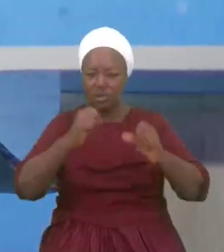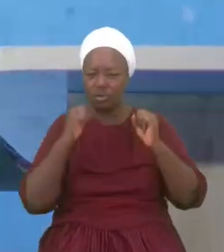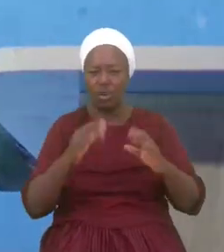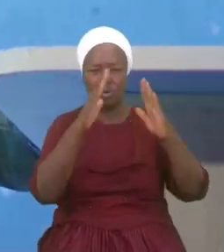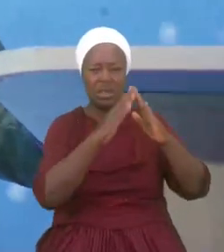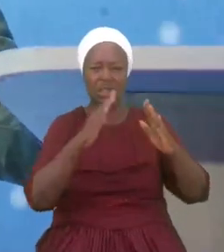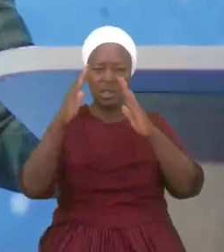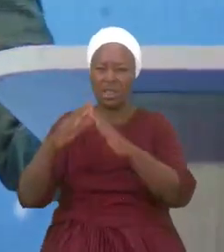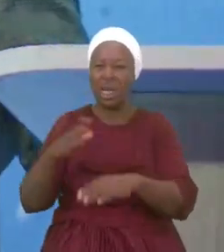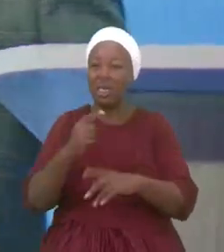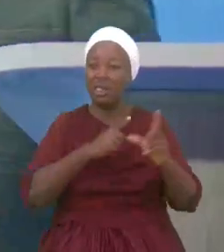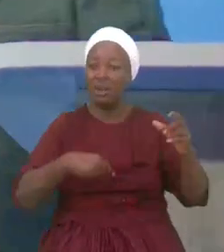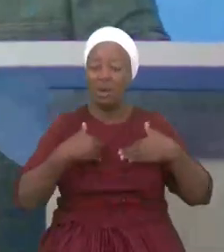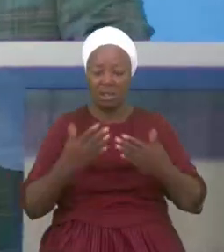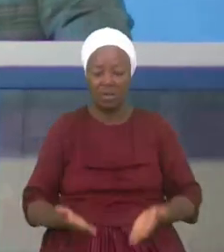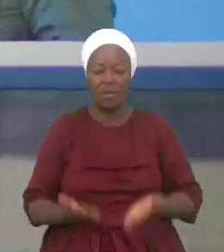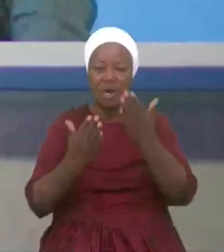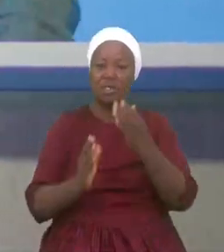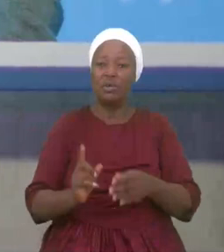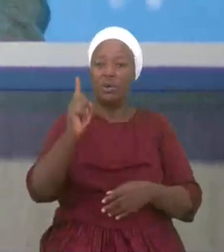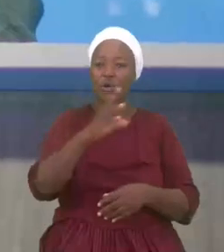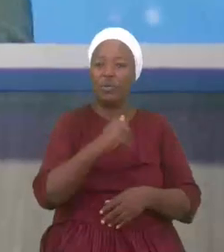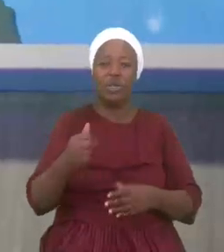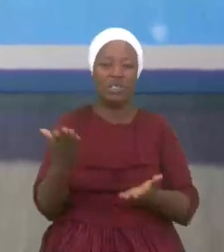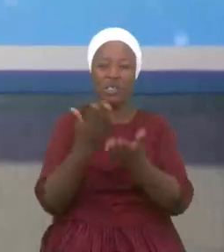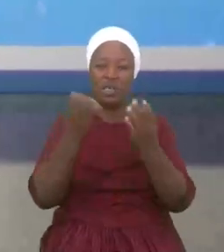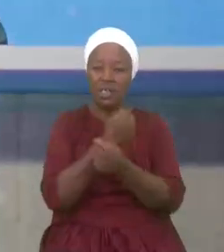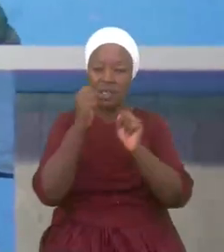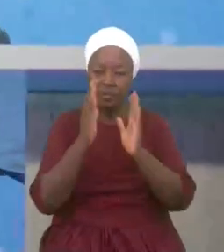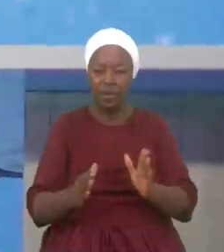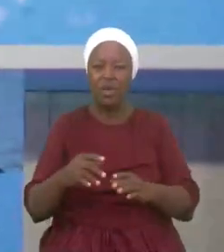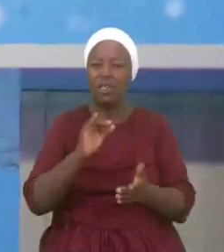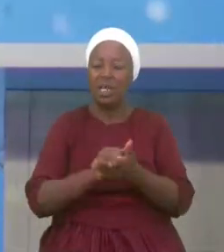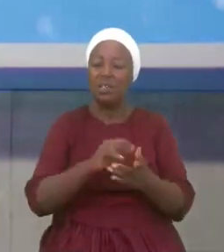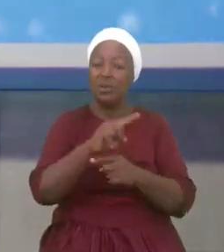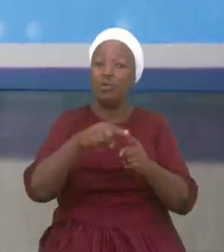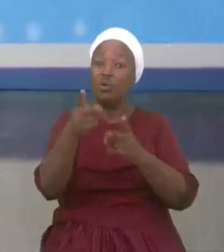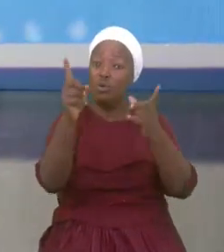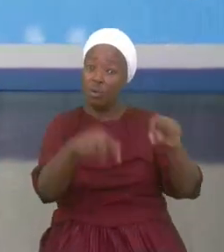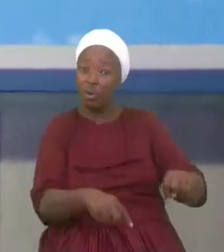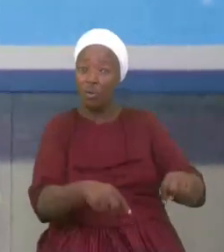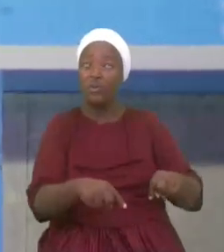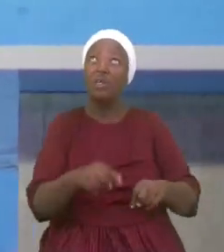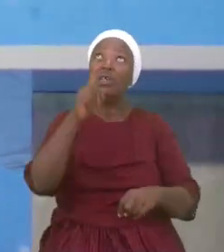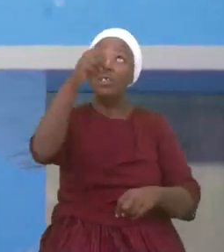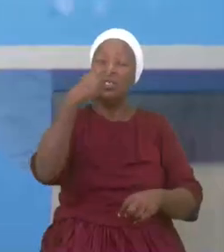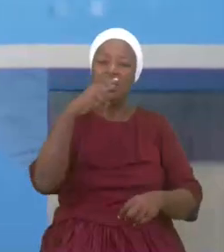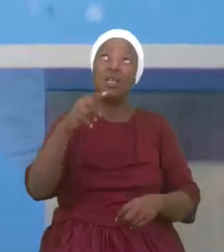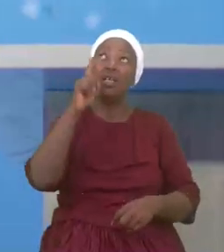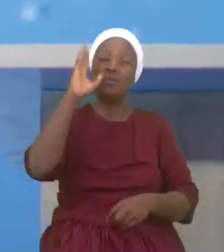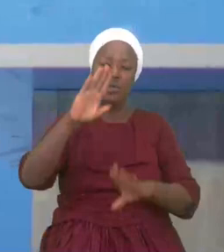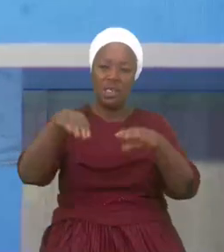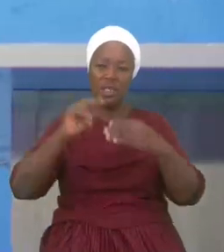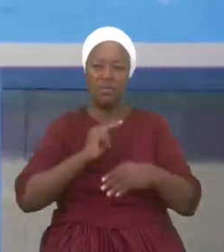les serviteurs de Satan le peuple pas pénétrer c'est une ville forte et le Seigneur a suscité le Sauveur